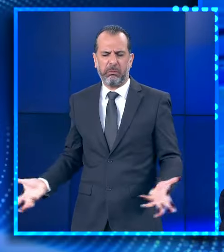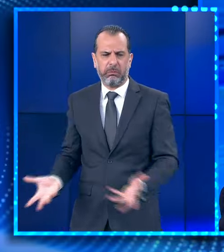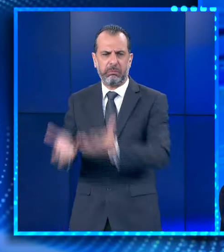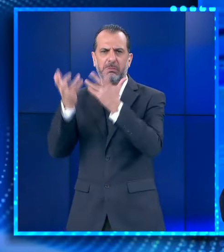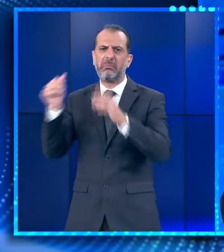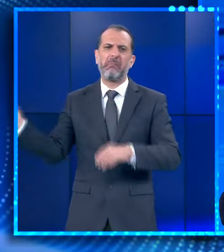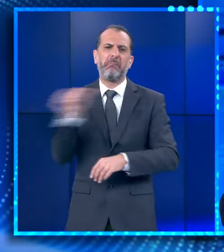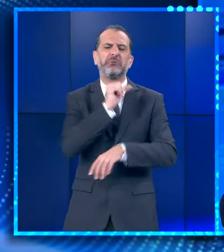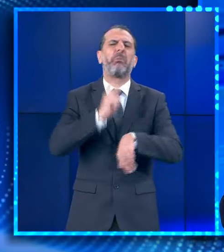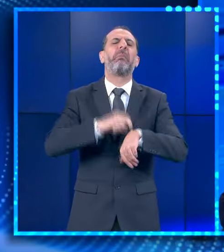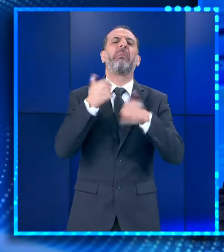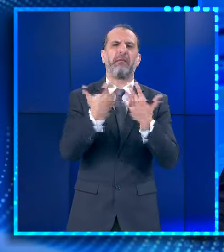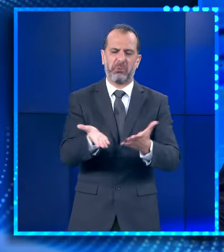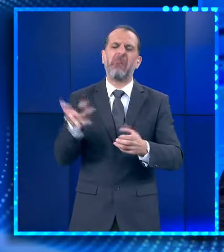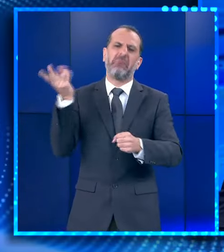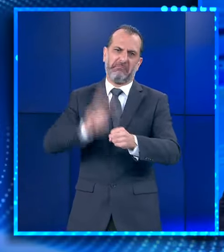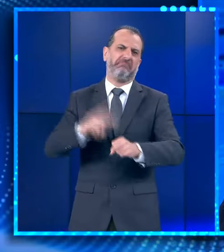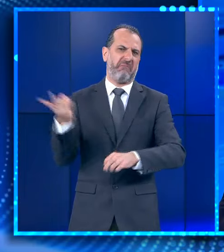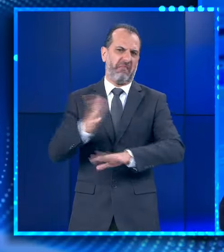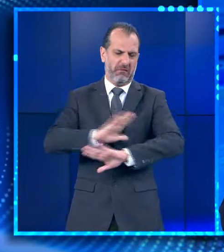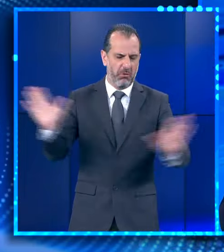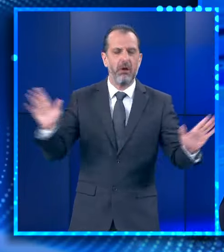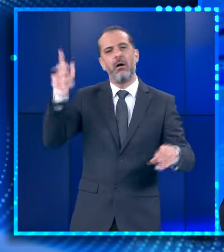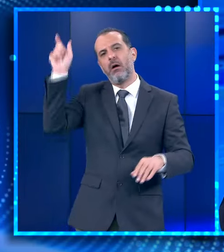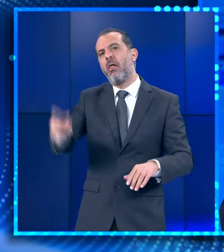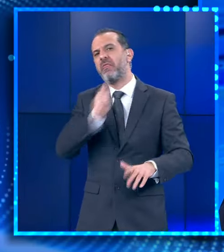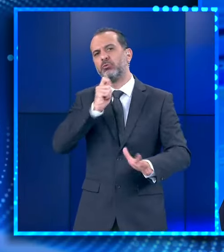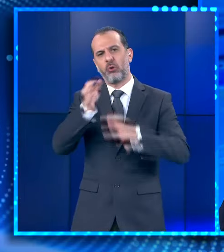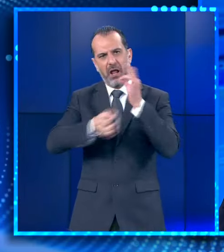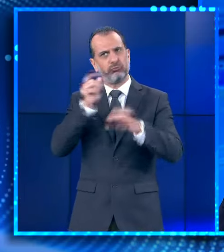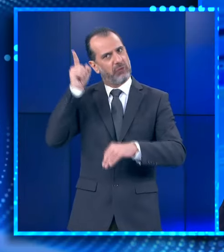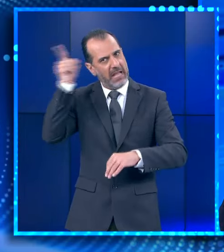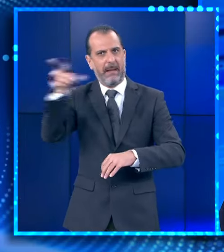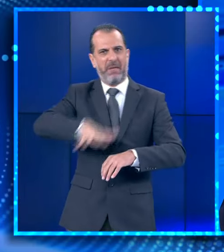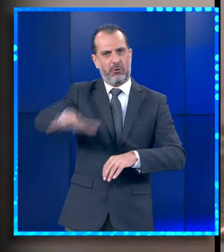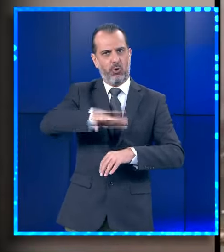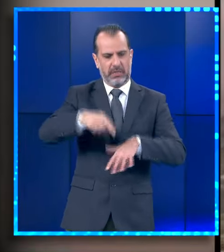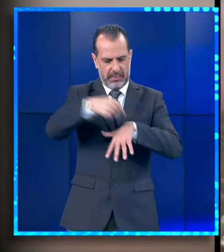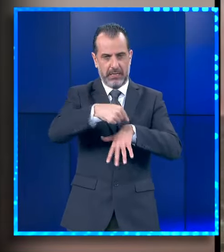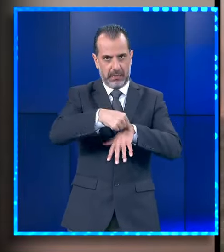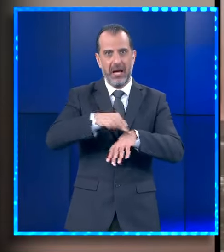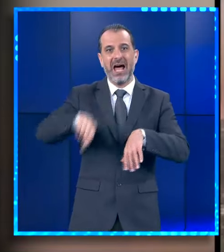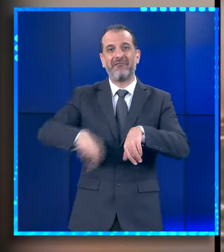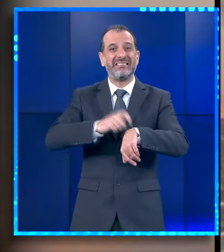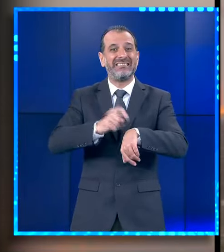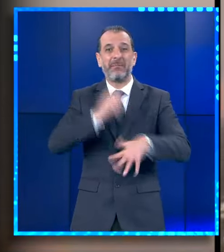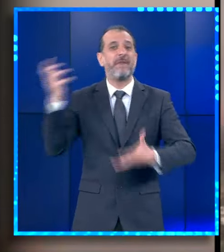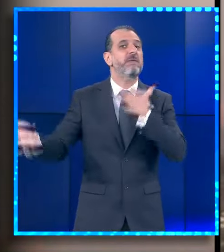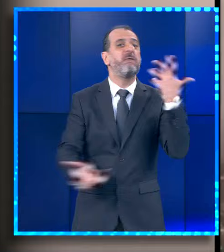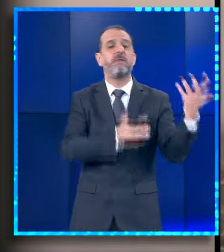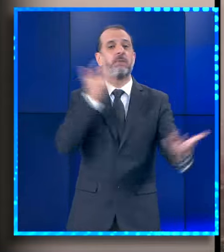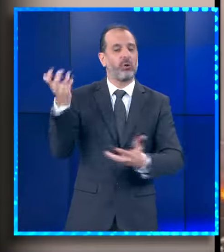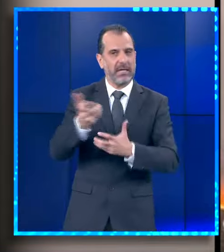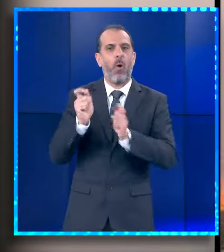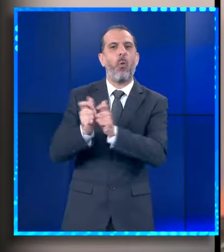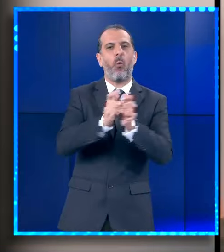περιοχή. Πάμε λοιπόν να μάθουμε τις πληροφορίες από το Βαγγέλη Γκούμα. Καταρχάς να πούμε σε ποιο σημείο βρίσκεται αυτή τη στιγμή η φωτιά. Έχουν